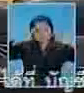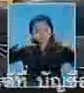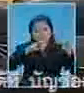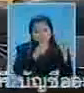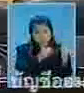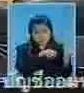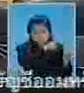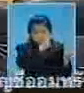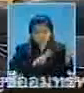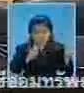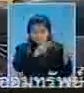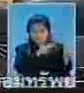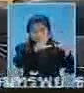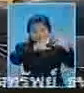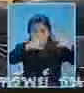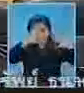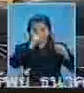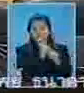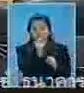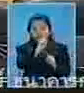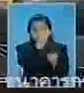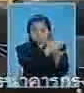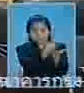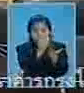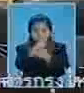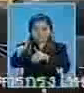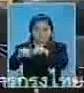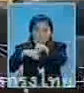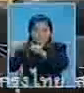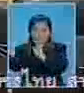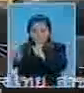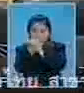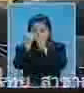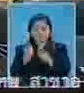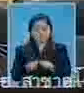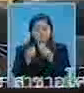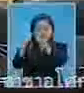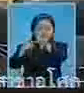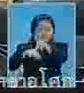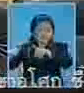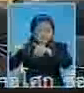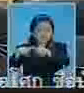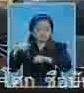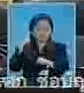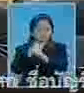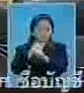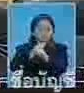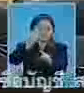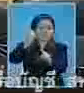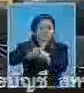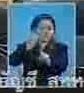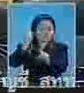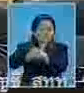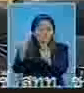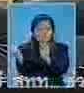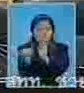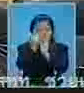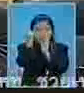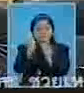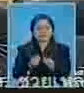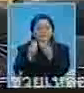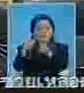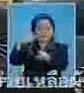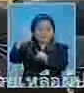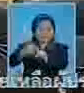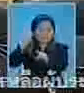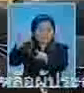รให้กับพี่น้องเกษตรกรที่ไม่มีที่ทำมาหากินของตนเองสามารถที่จะเช่าใช้ได้จากกระทรวงการคลัง